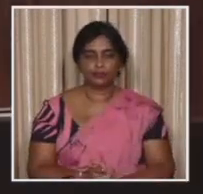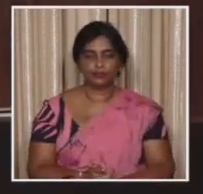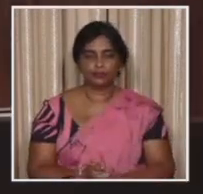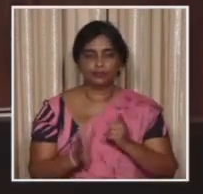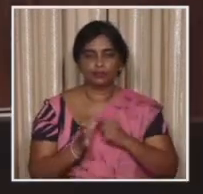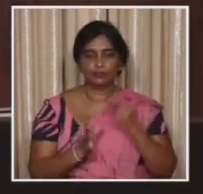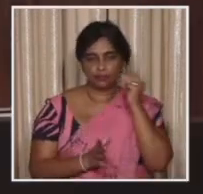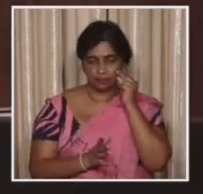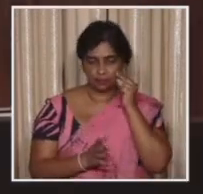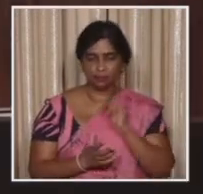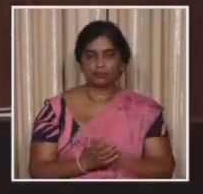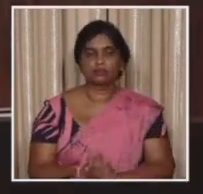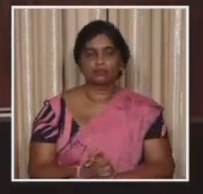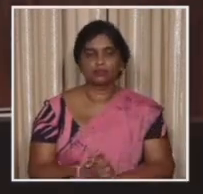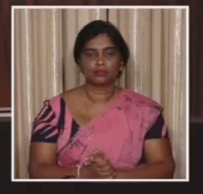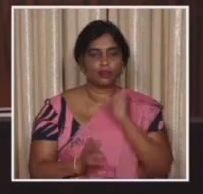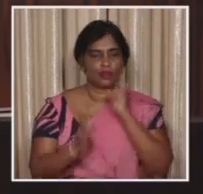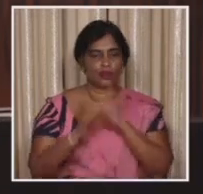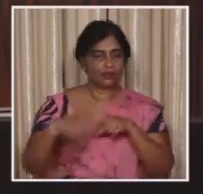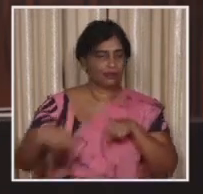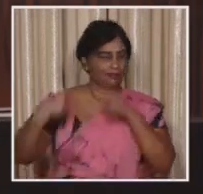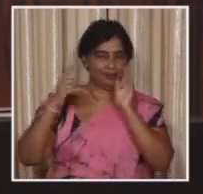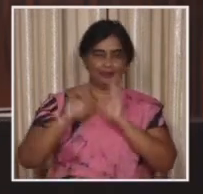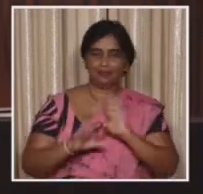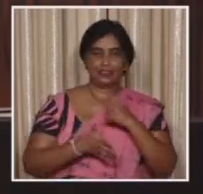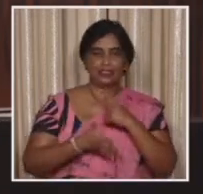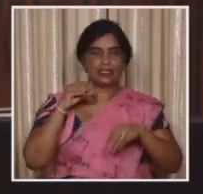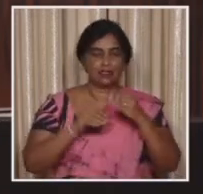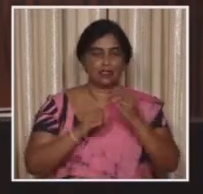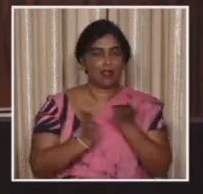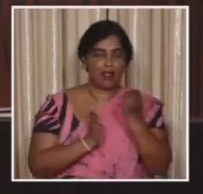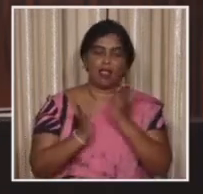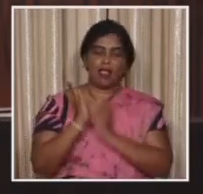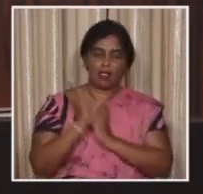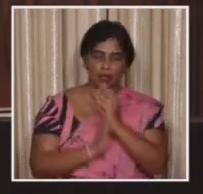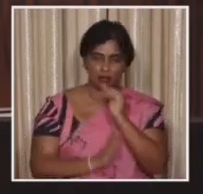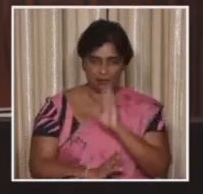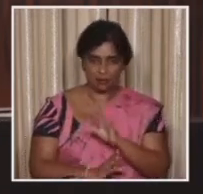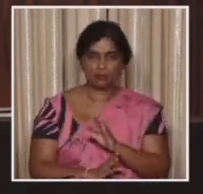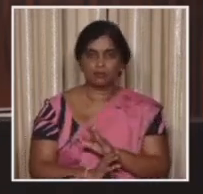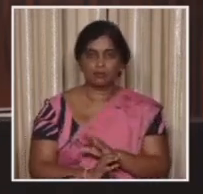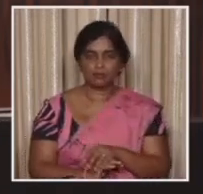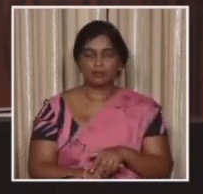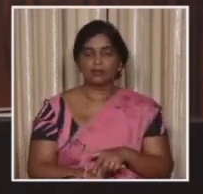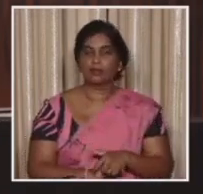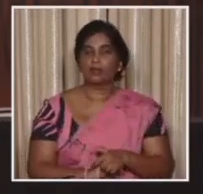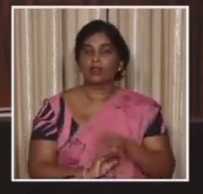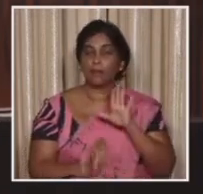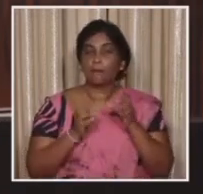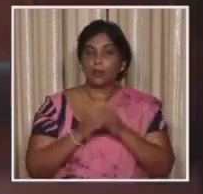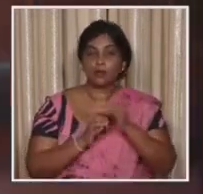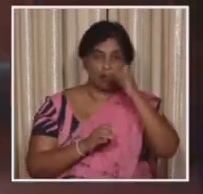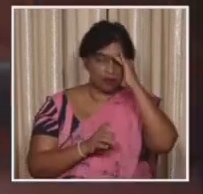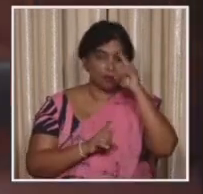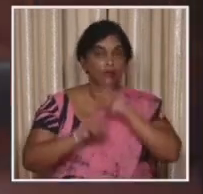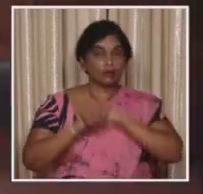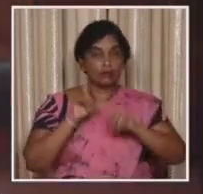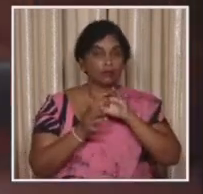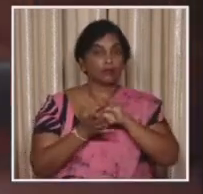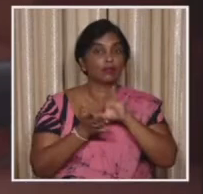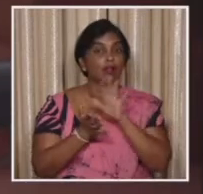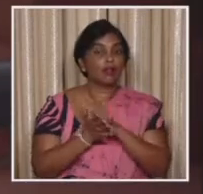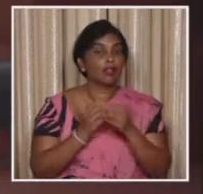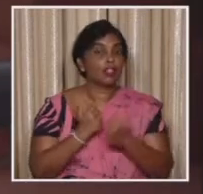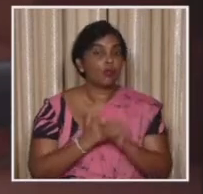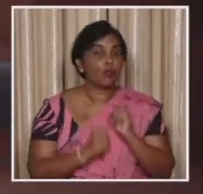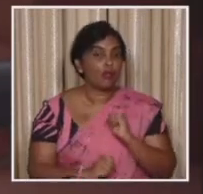Anda di sana kemana tuh? Tanggung jawab itu mati ke petle nona. Wei, obat malah candil ini ayat itu bina. Hebei, paksa naik ke resmi me yojana wa saka sune koh